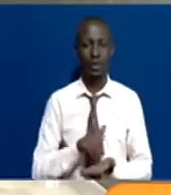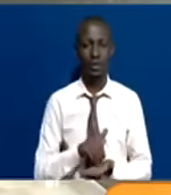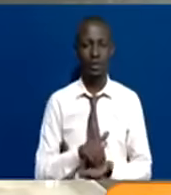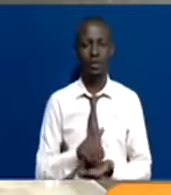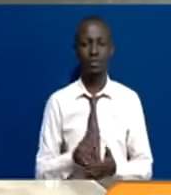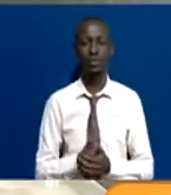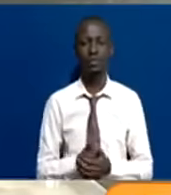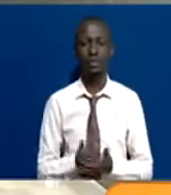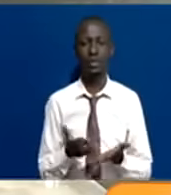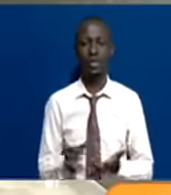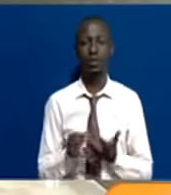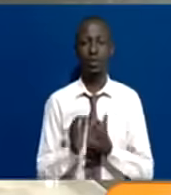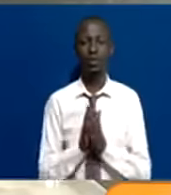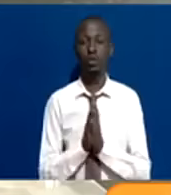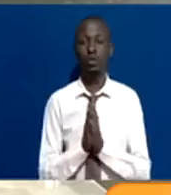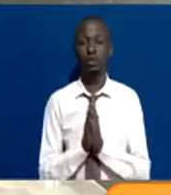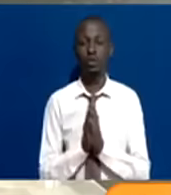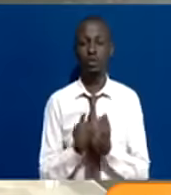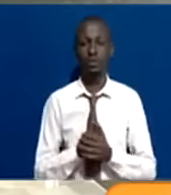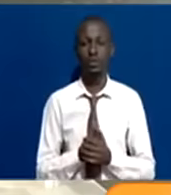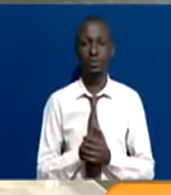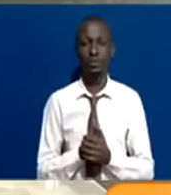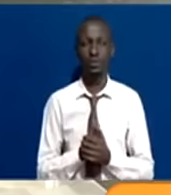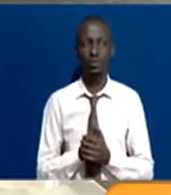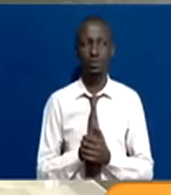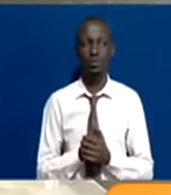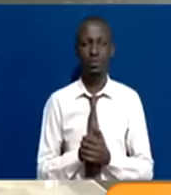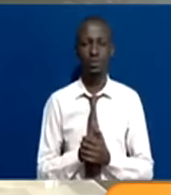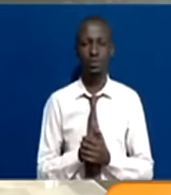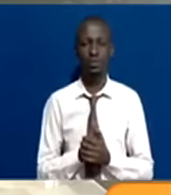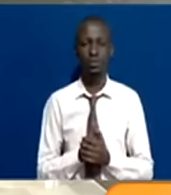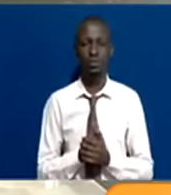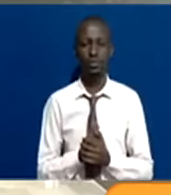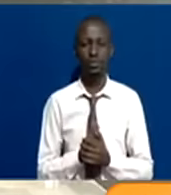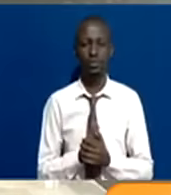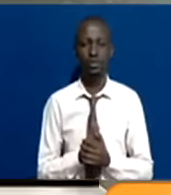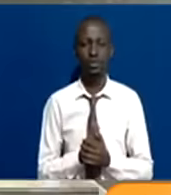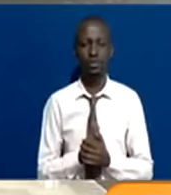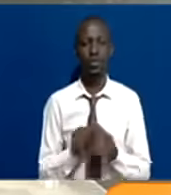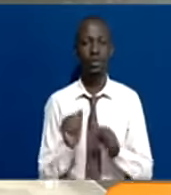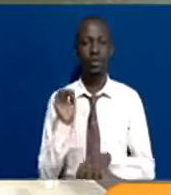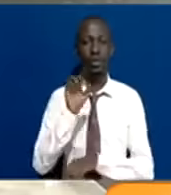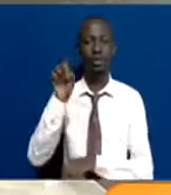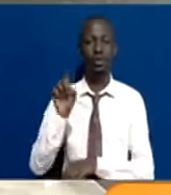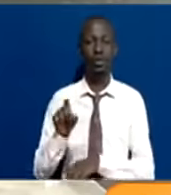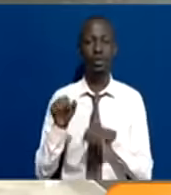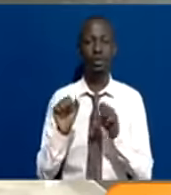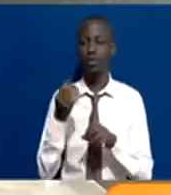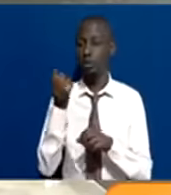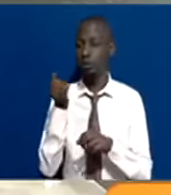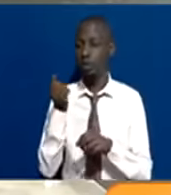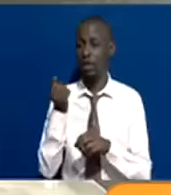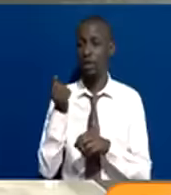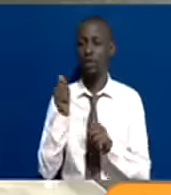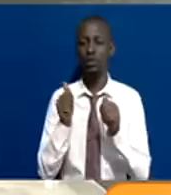tuangazie makala maalum hii leo ambapo mtazamaji tunauliza, je, unaweza kula ugali uliotengenezwa kutoka kwa